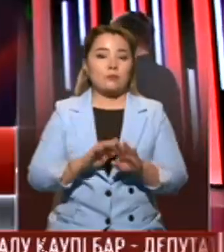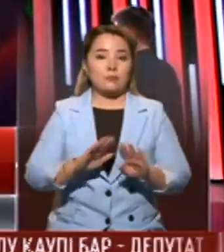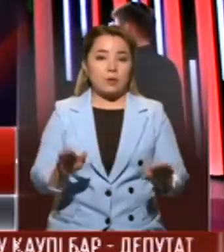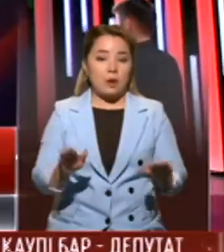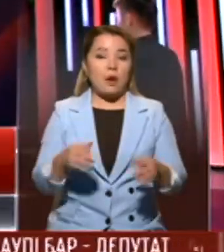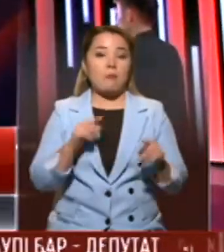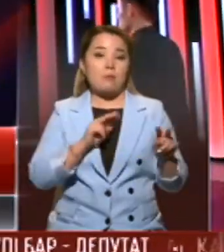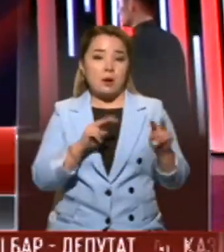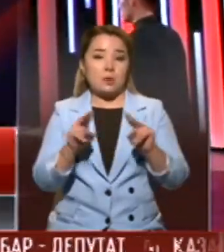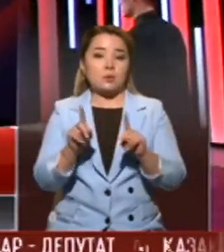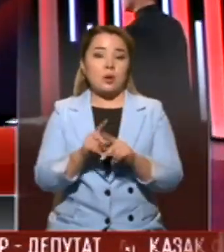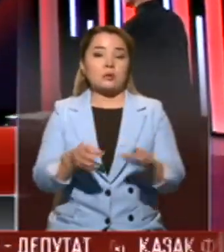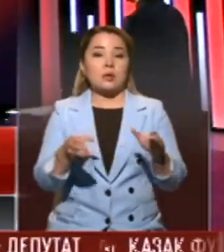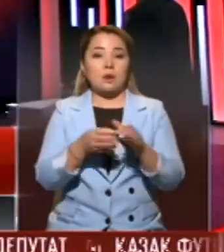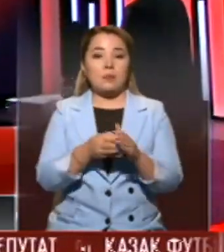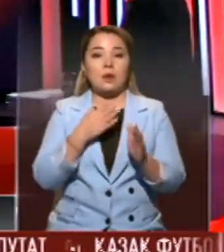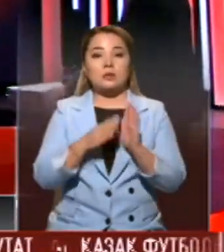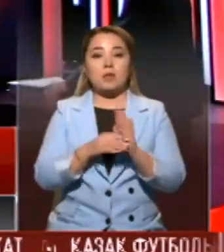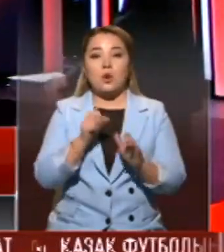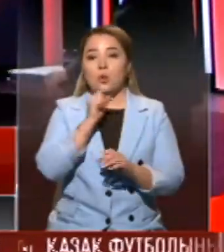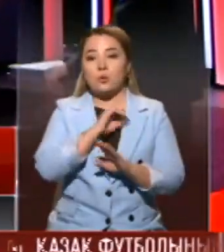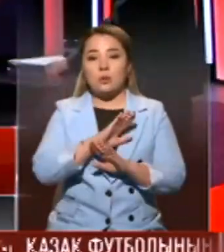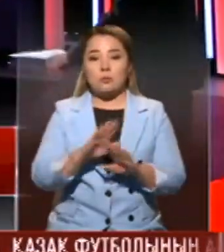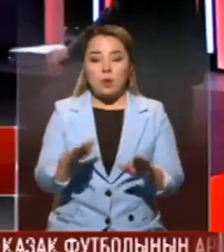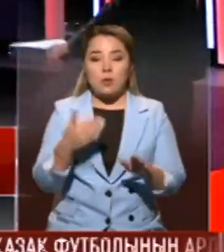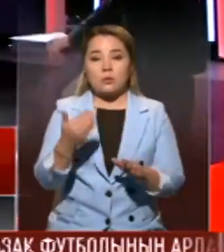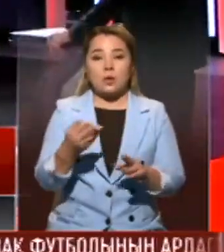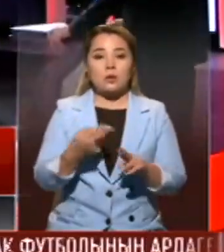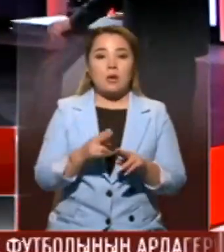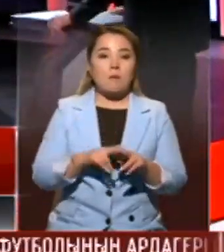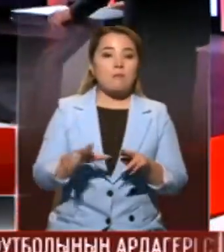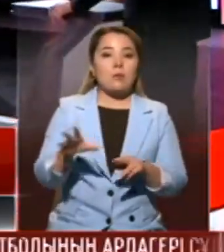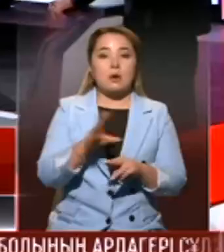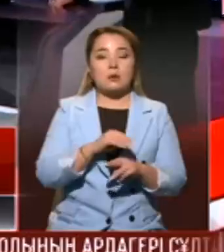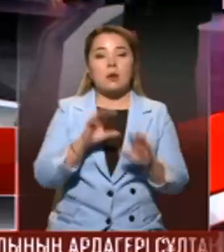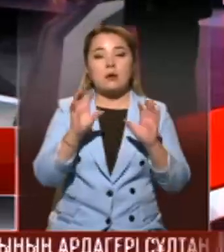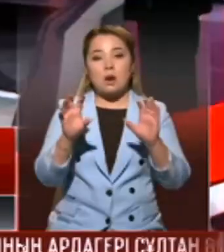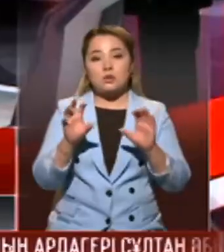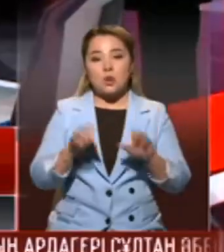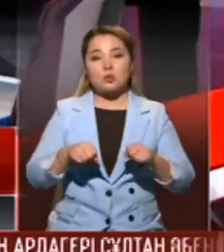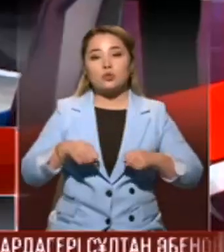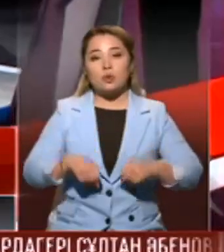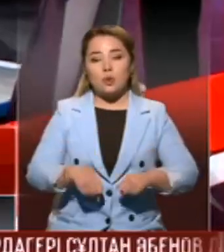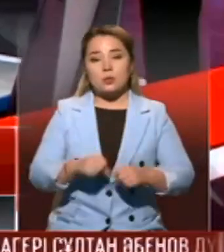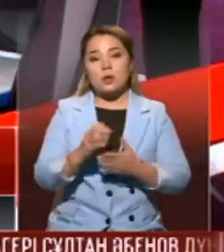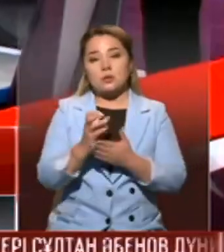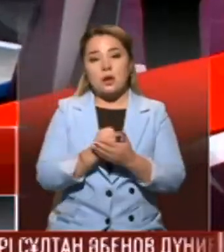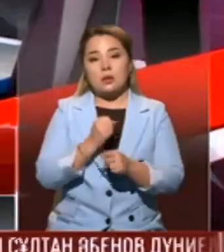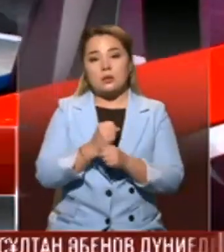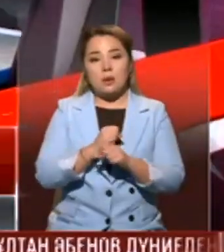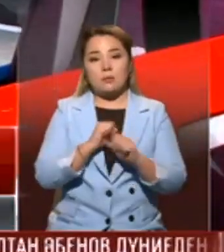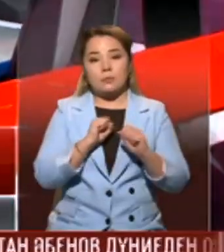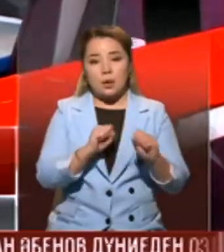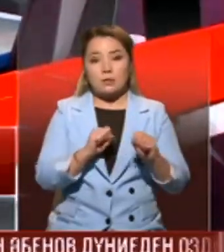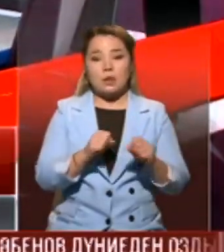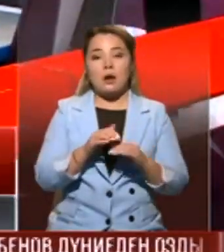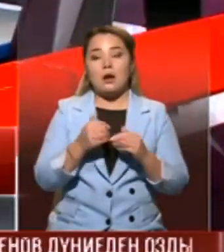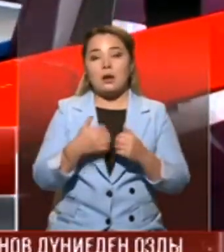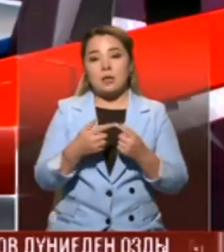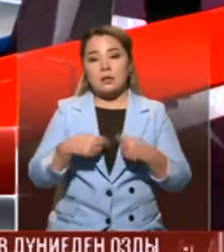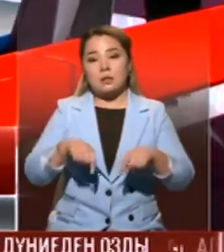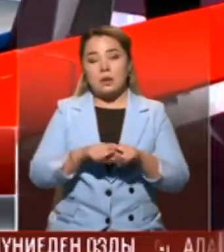Ал бақылаушылардың тарапынан дауыс ұрланбау, олардың барлық конституциялық құқықтарын сақтау, яғни